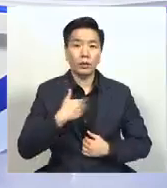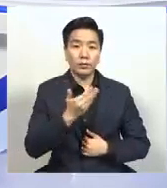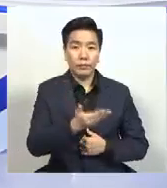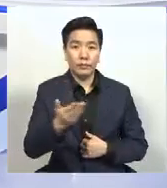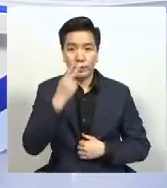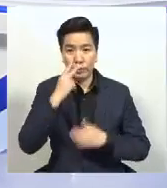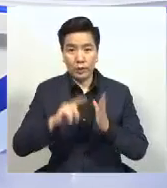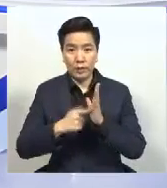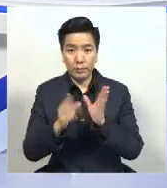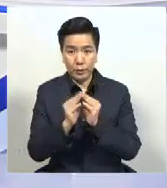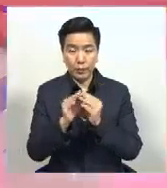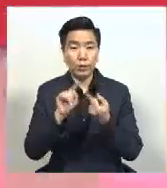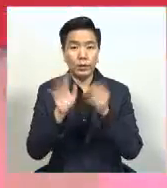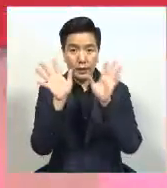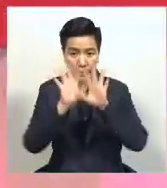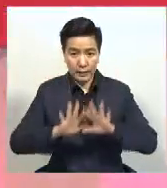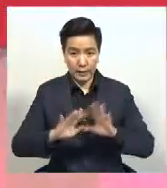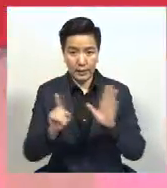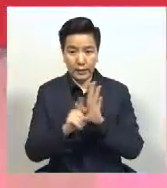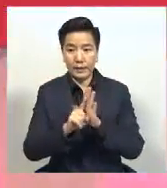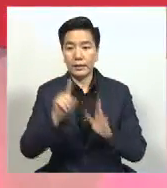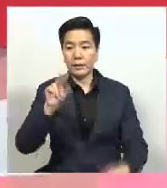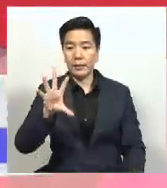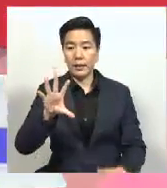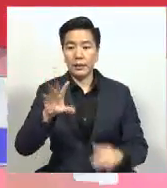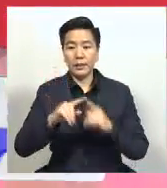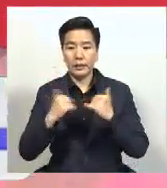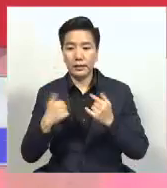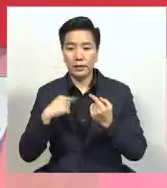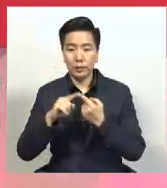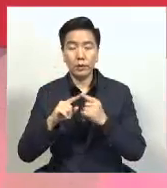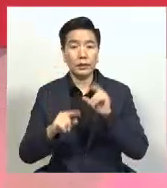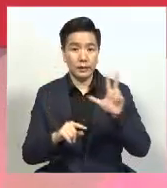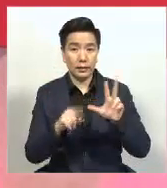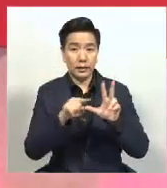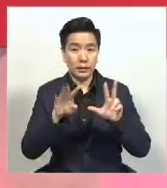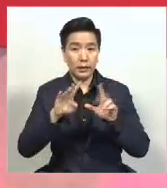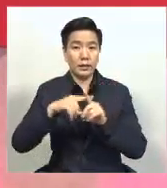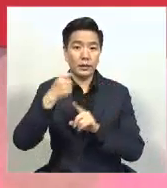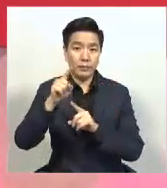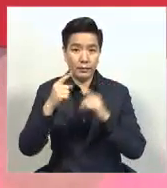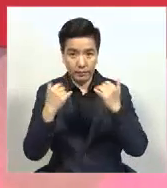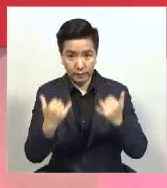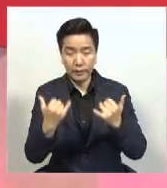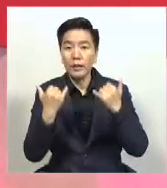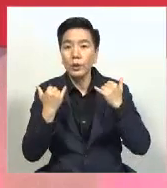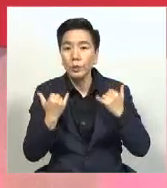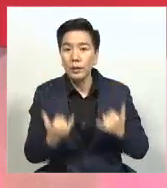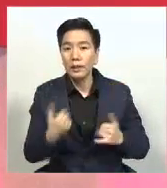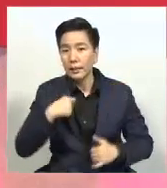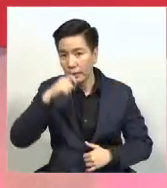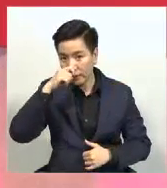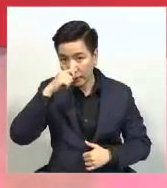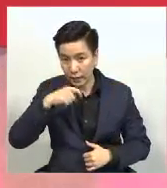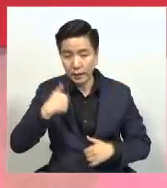ก่อนที่จะเริ่มการประชุมสุดยอดอาเซียนครั้งที่35อย่างเป็นทางการในวันที่3ถึง4พฤศจิกายนนี้นะคะวันนี้ค่ะประเทศไทย